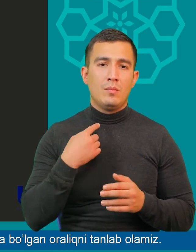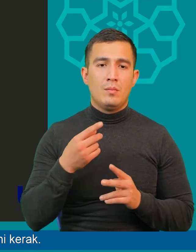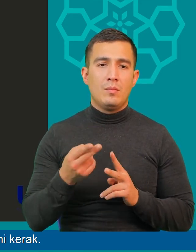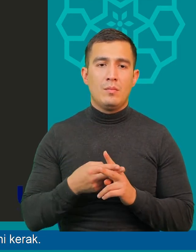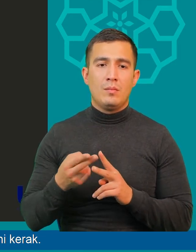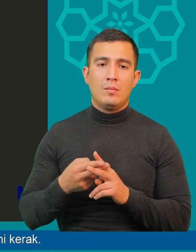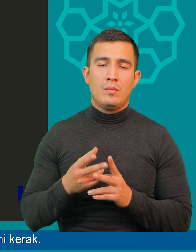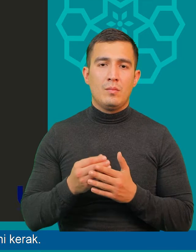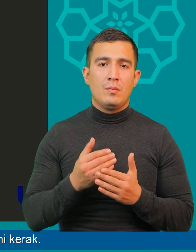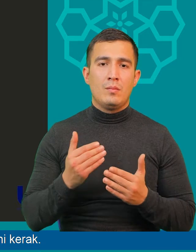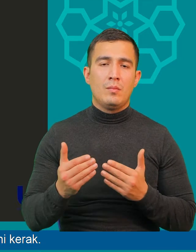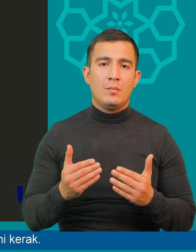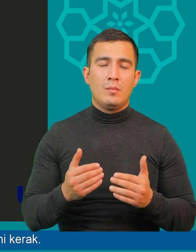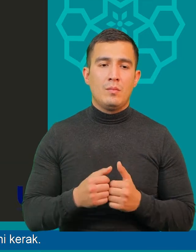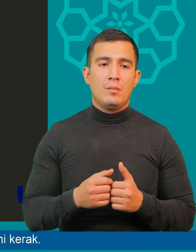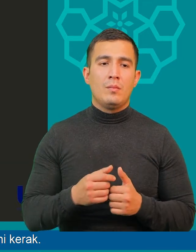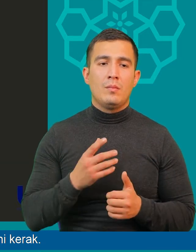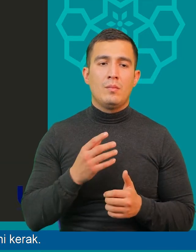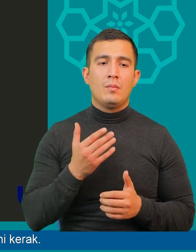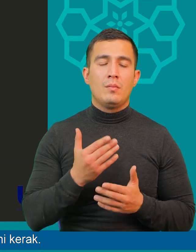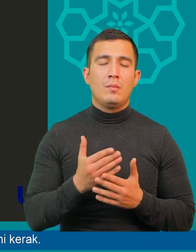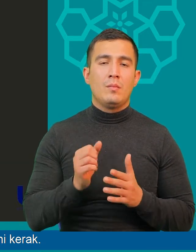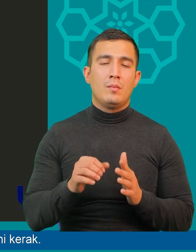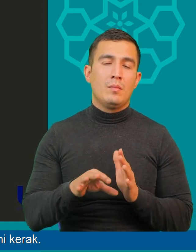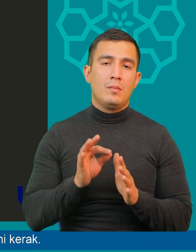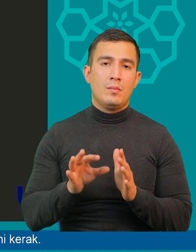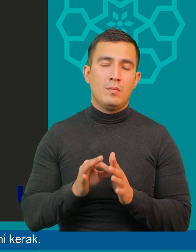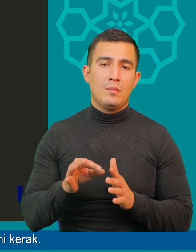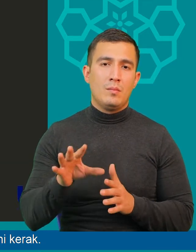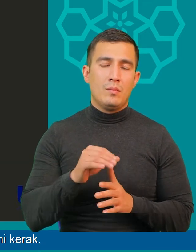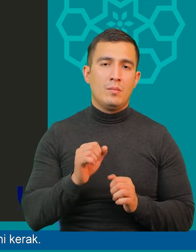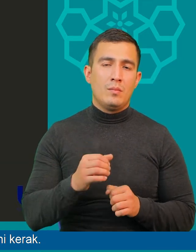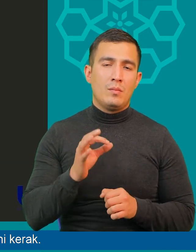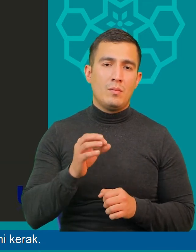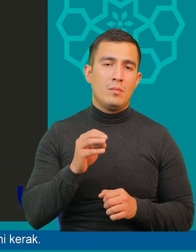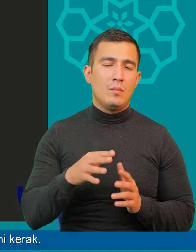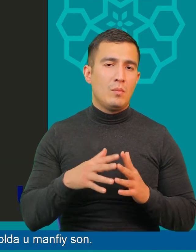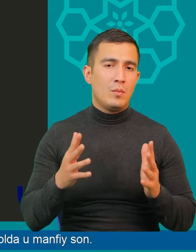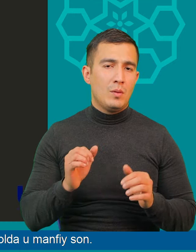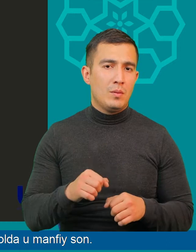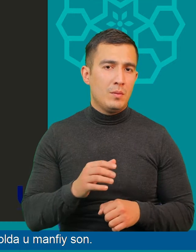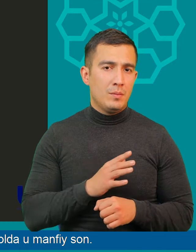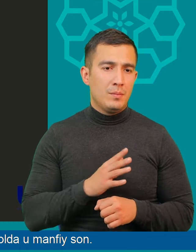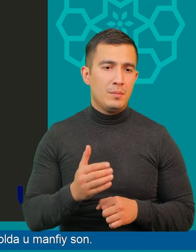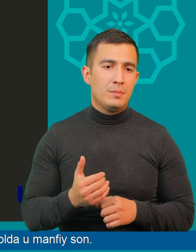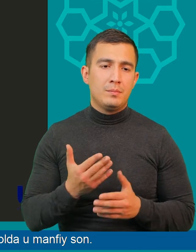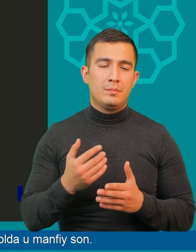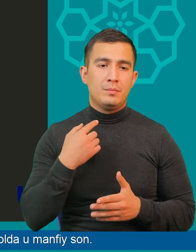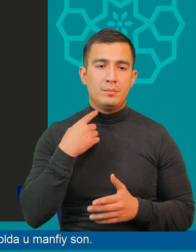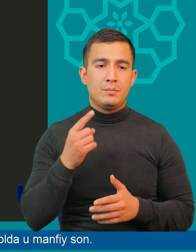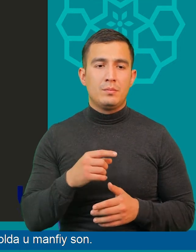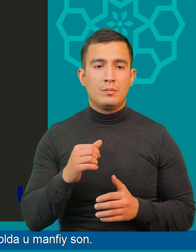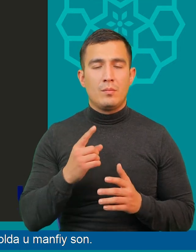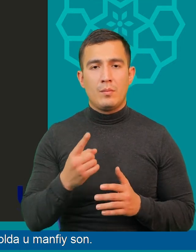olamiz. Buni ekranga chiqarib qo'yamiz. Son musbat bo'lishi uchun u 0 dan katta bo'lishi kerak. Agar son 1